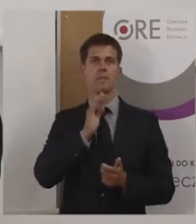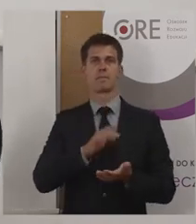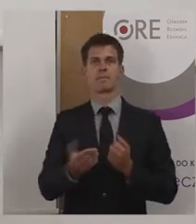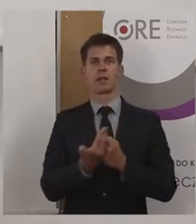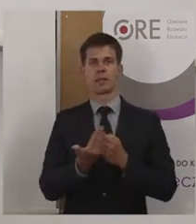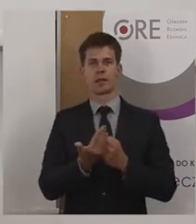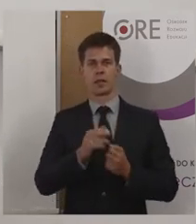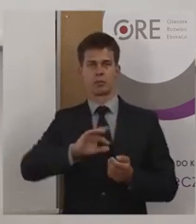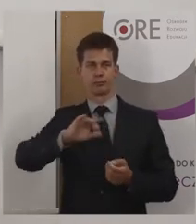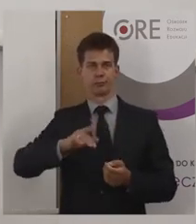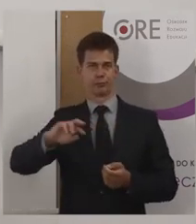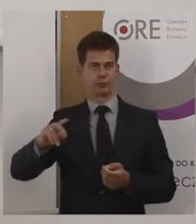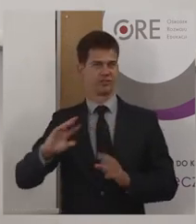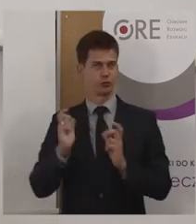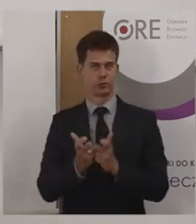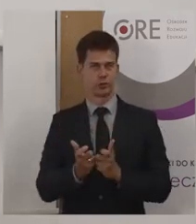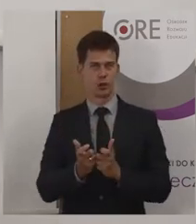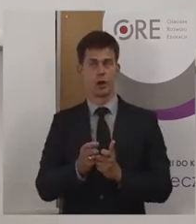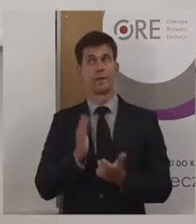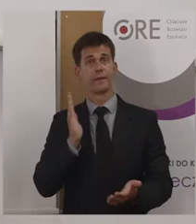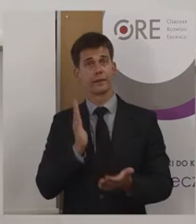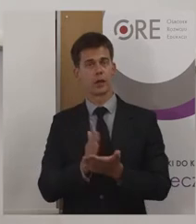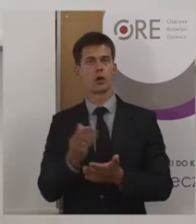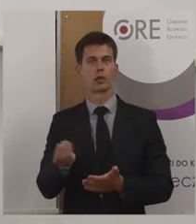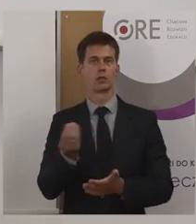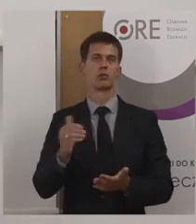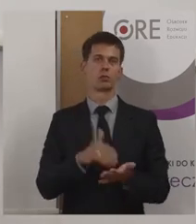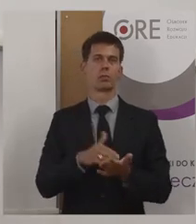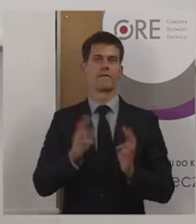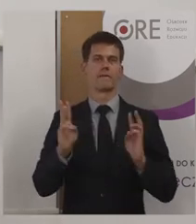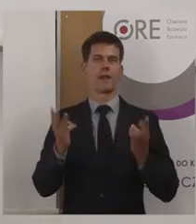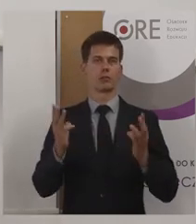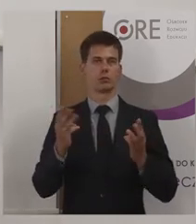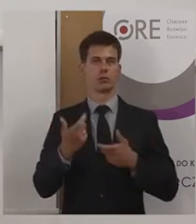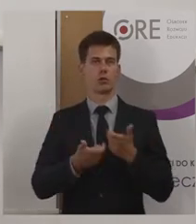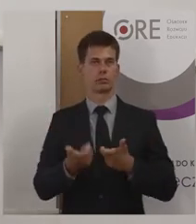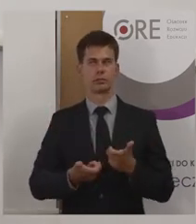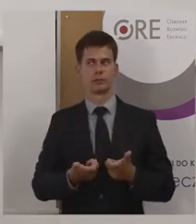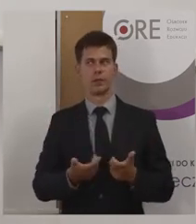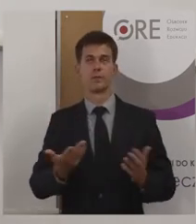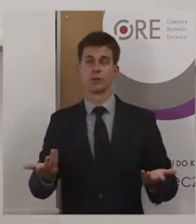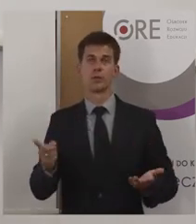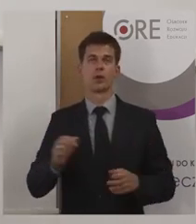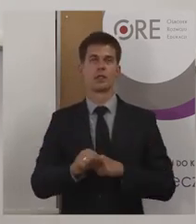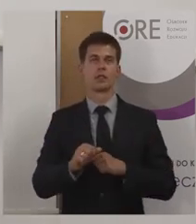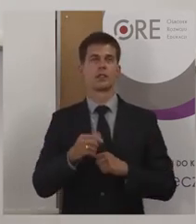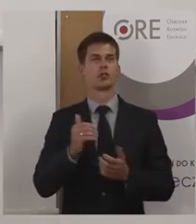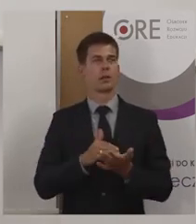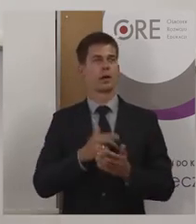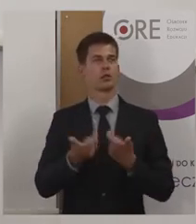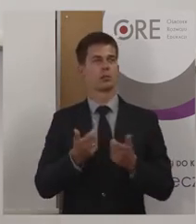matematyczny. Ale to wymaga jeszcze dodatkowych narzędzi i jakby stosowania drugiego tekstu